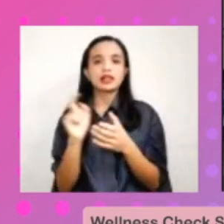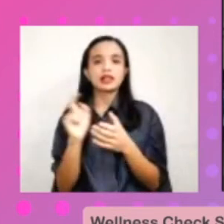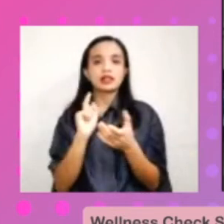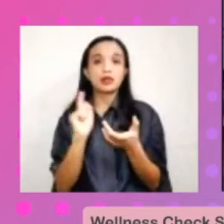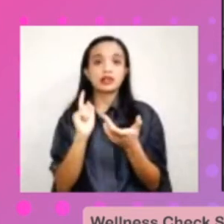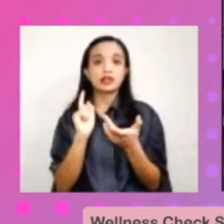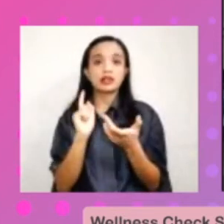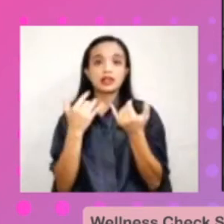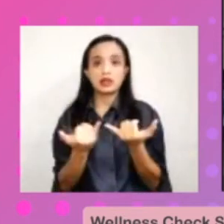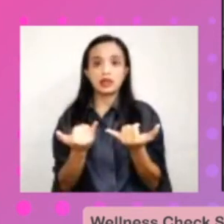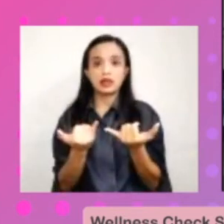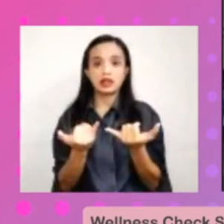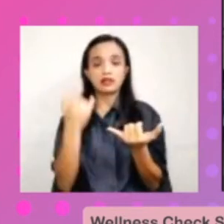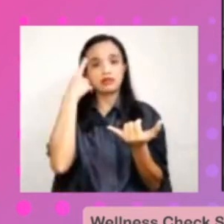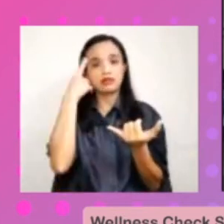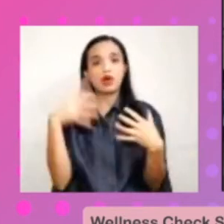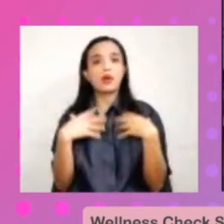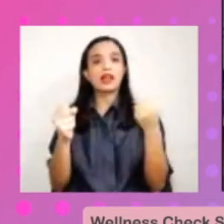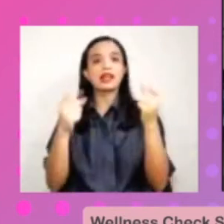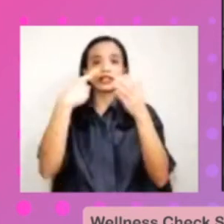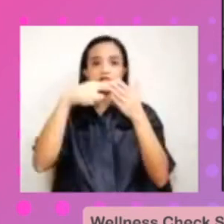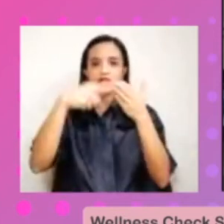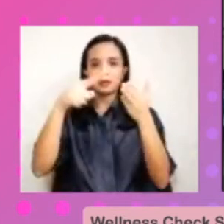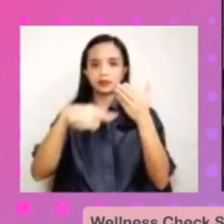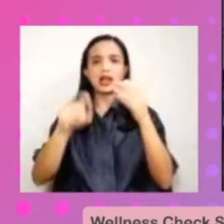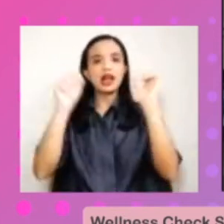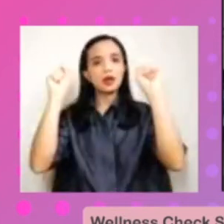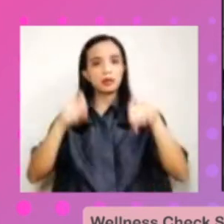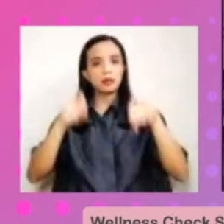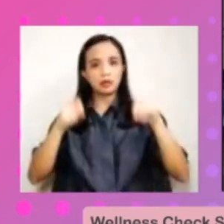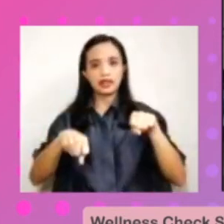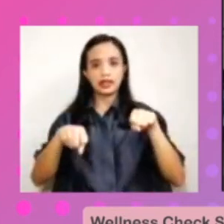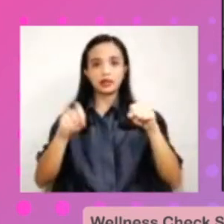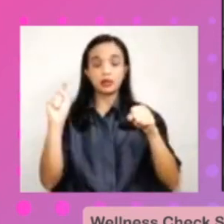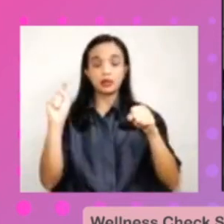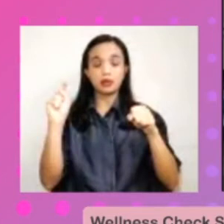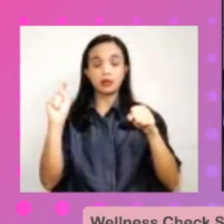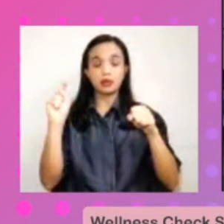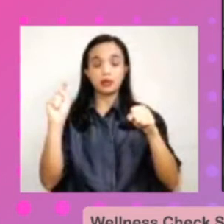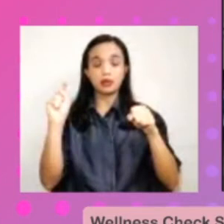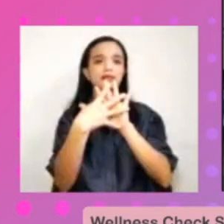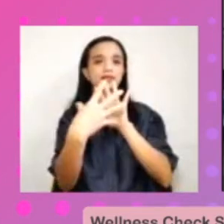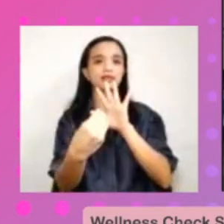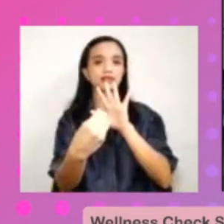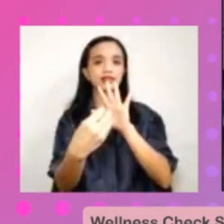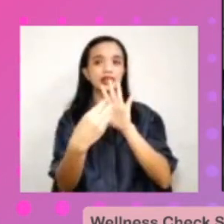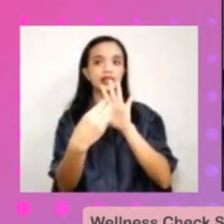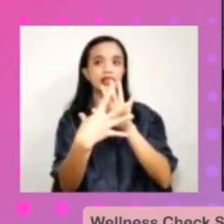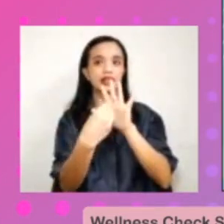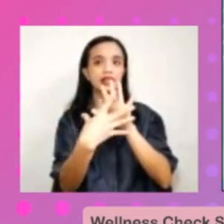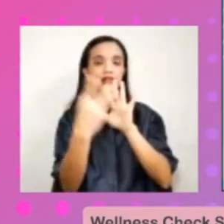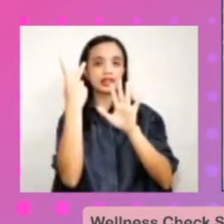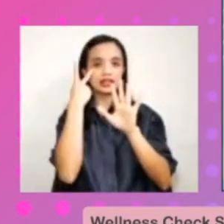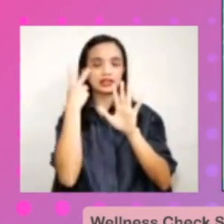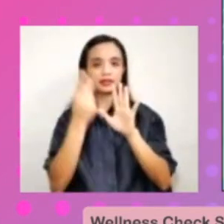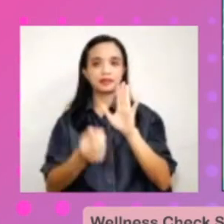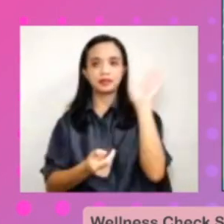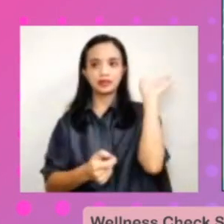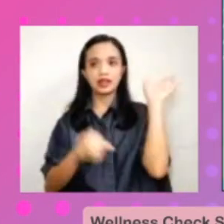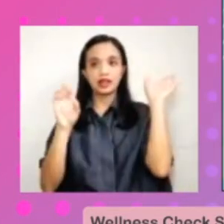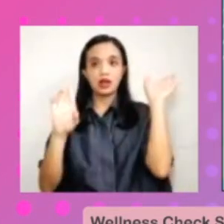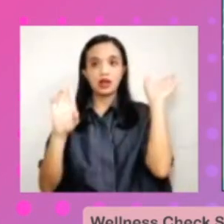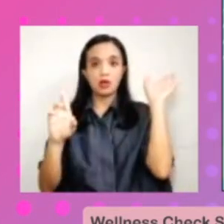Joan Yamado, ang inyong kasama sa Wellness Check na Check. Okay, so ayan, kung nais niyo pong malaman ang